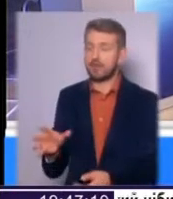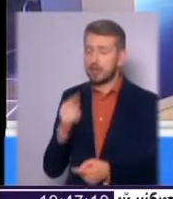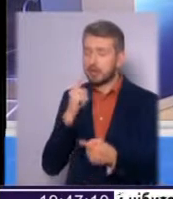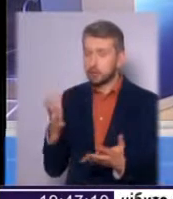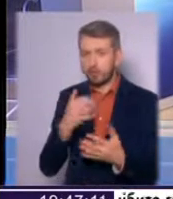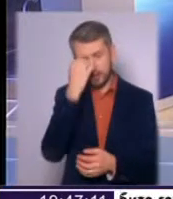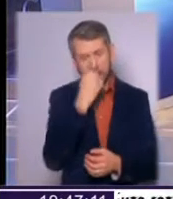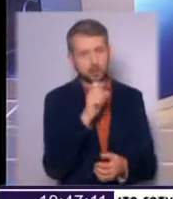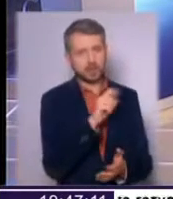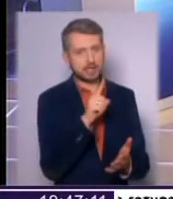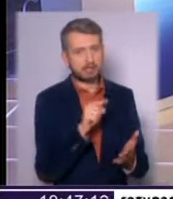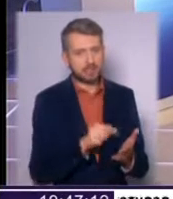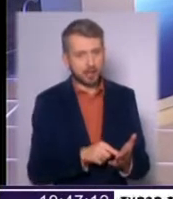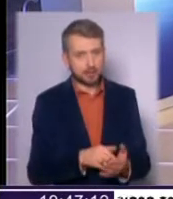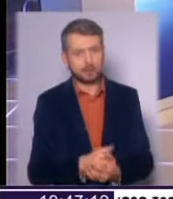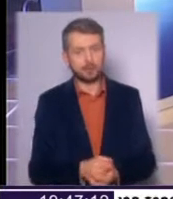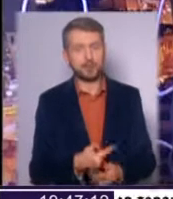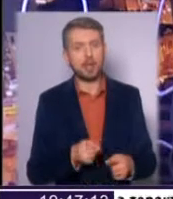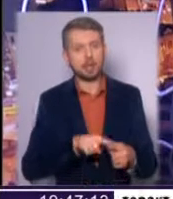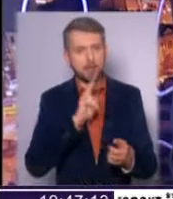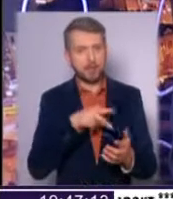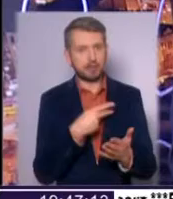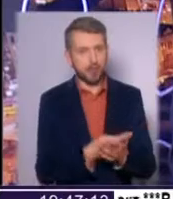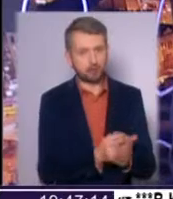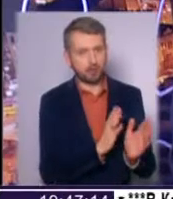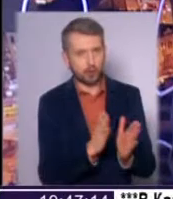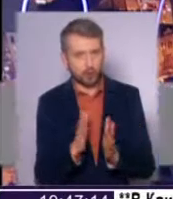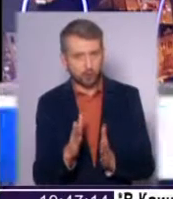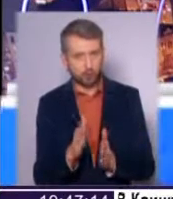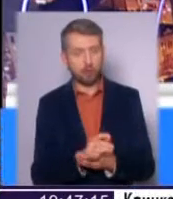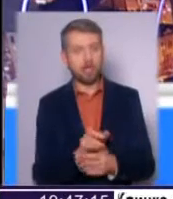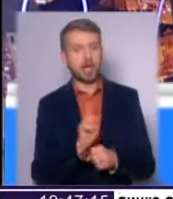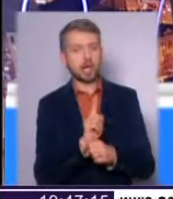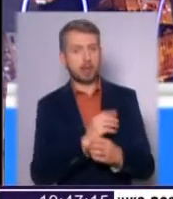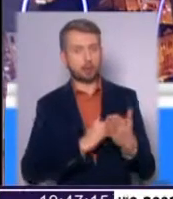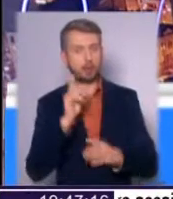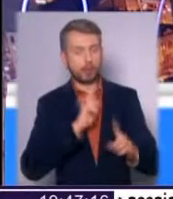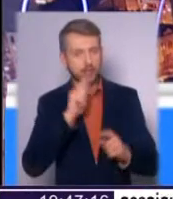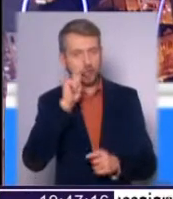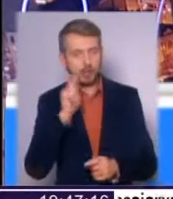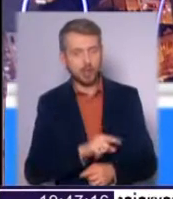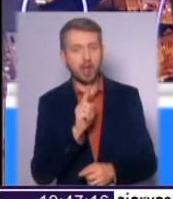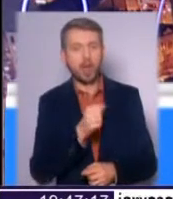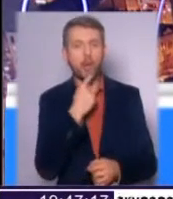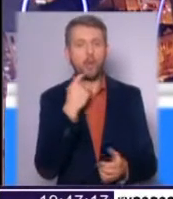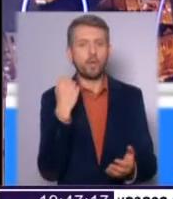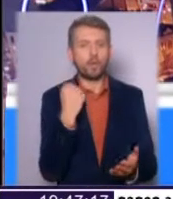Дякую за запитання. Це передбачена процедура. Да. Я саме регламентом Верховної Ради України, а